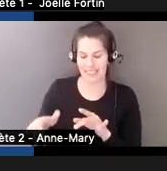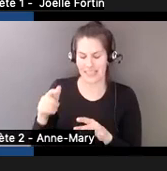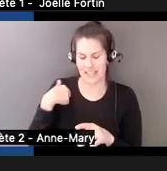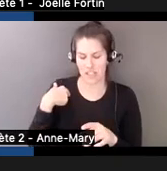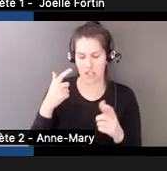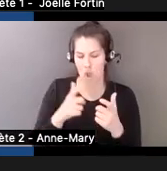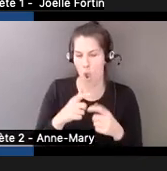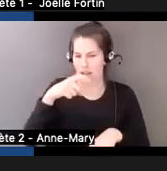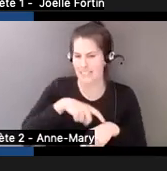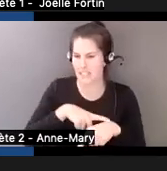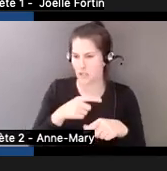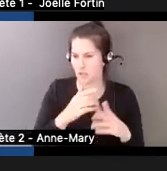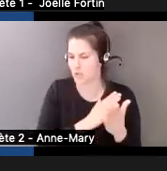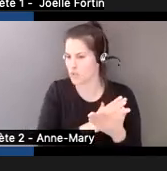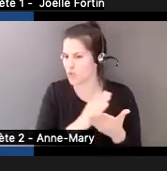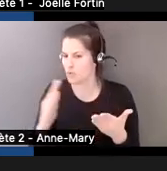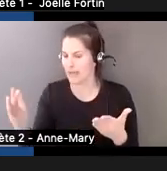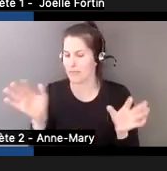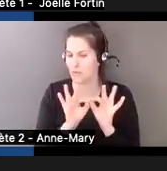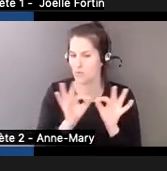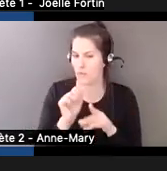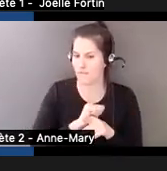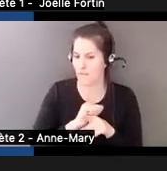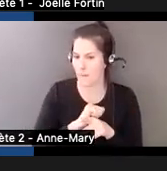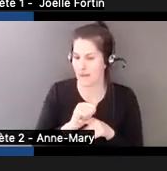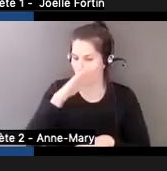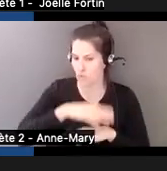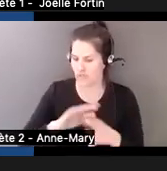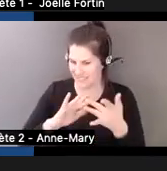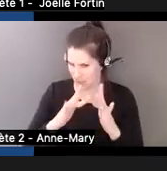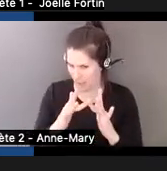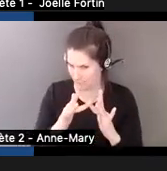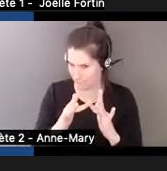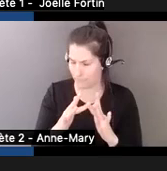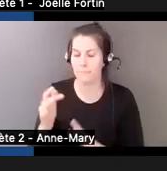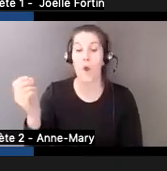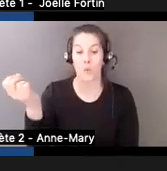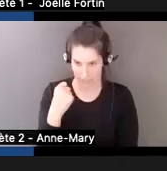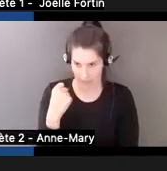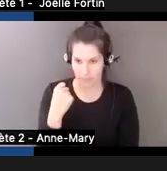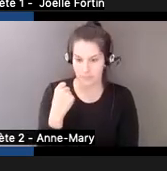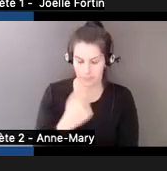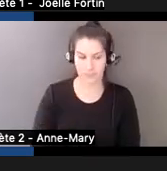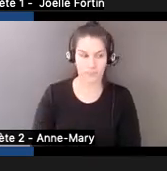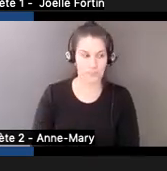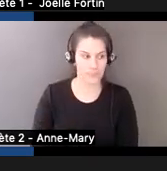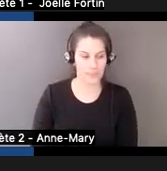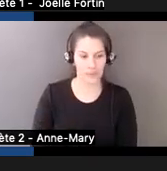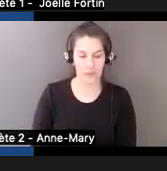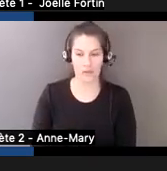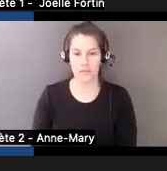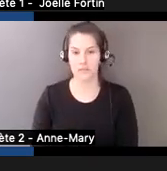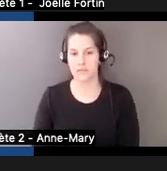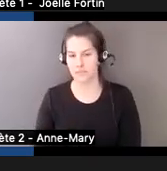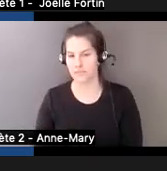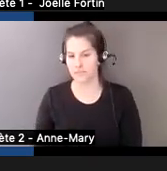et le coût de votre formation est sur votre site? Oui. Et je pense que c'est 2 volets de plus.